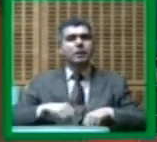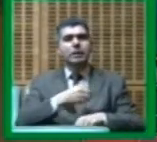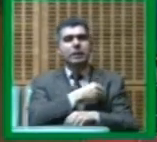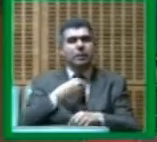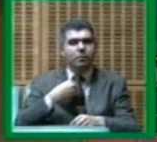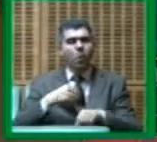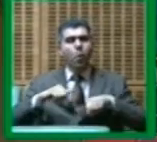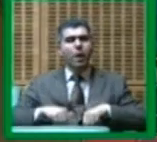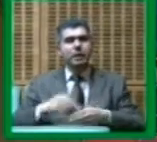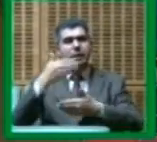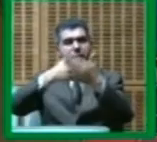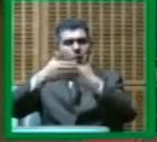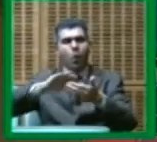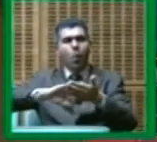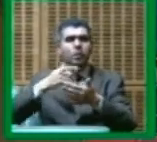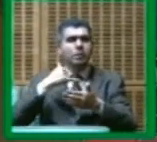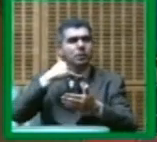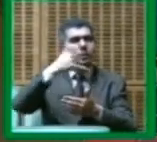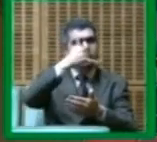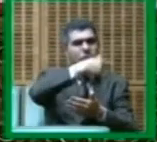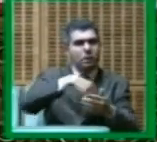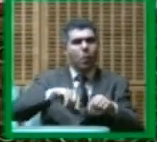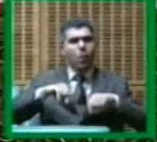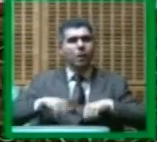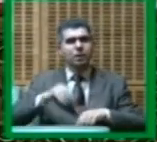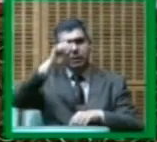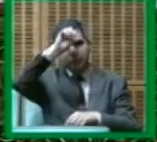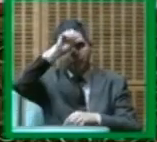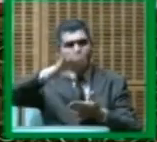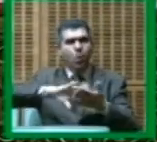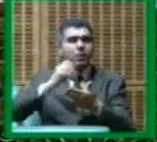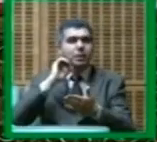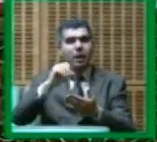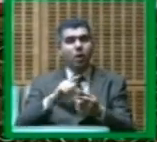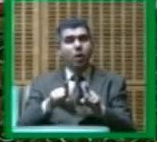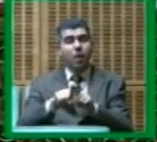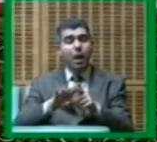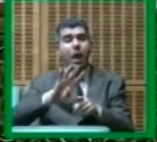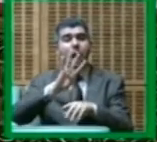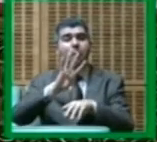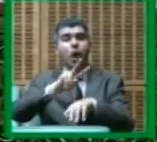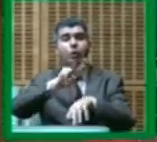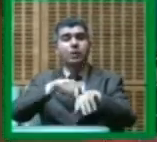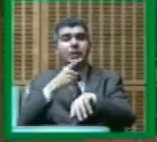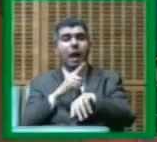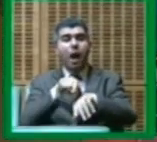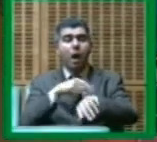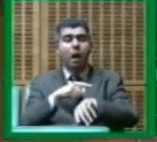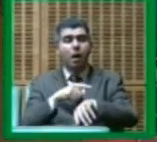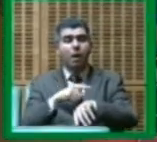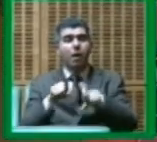وزير السكن نفس الاسكان نفس القضيه، لانه كان وزير الداخليه ودرنا لجنه مركزيه كتشتغل 24 ساعه على 24 ساعه، ولجان